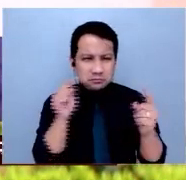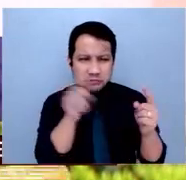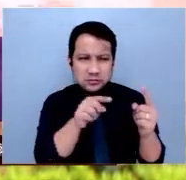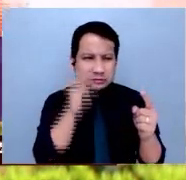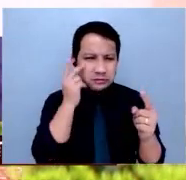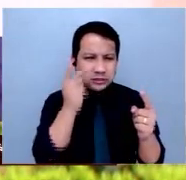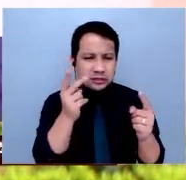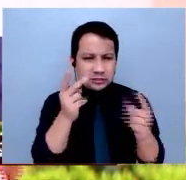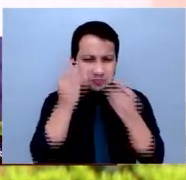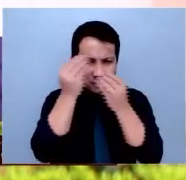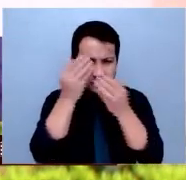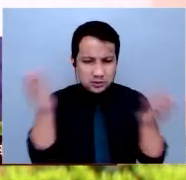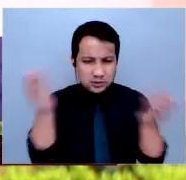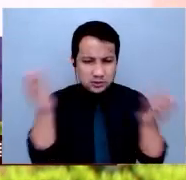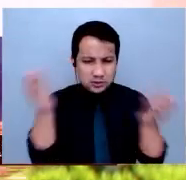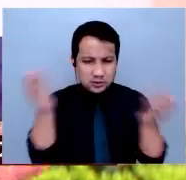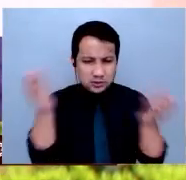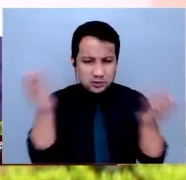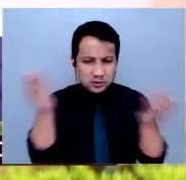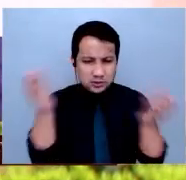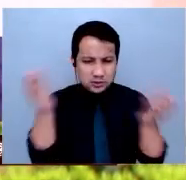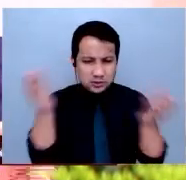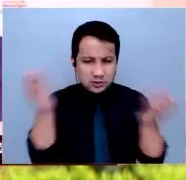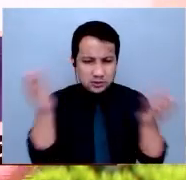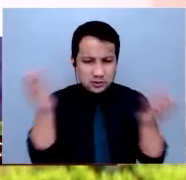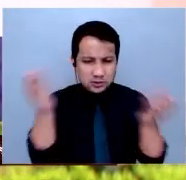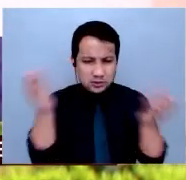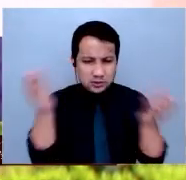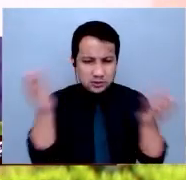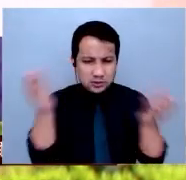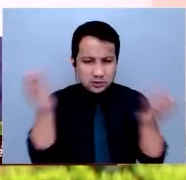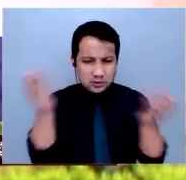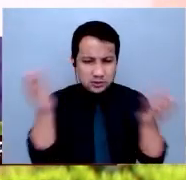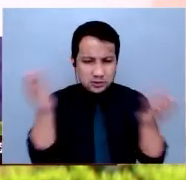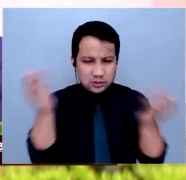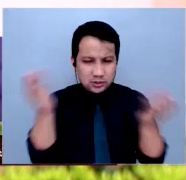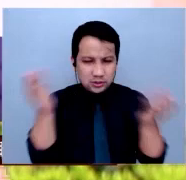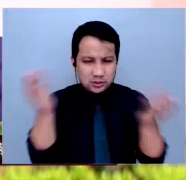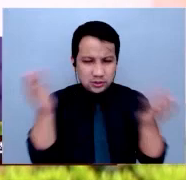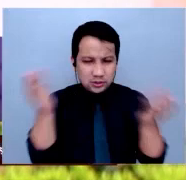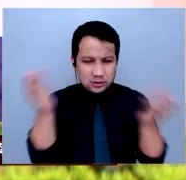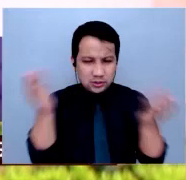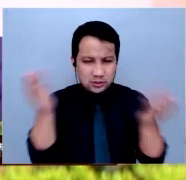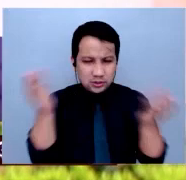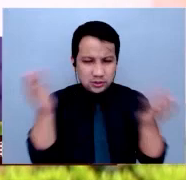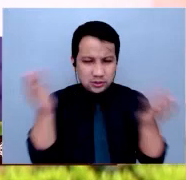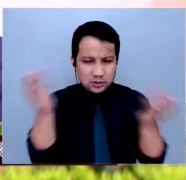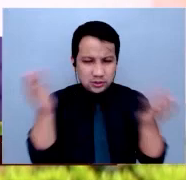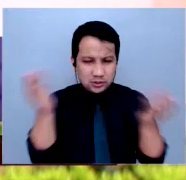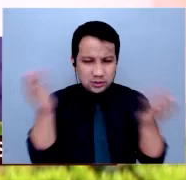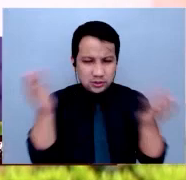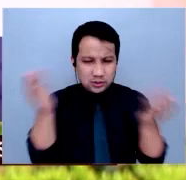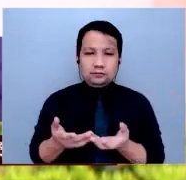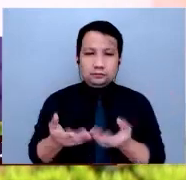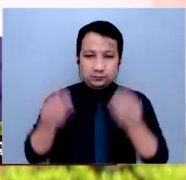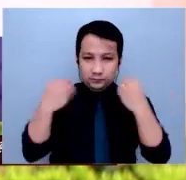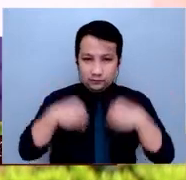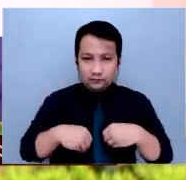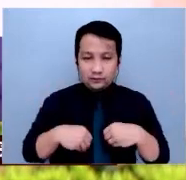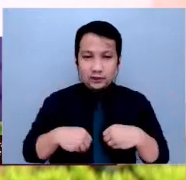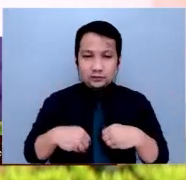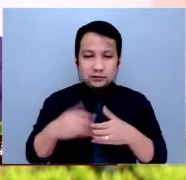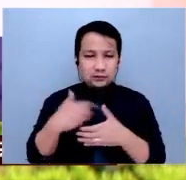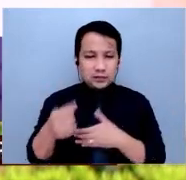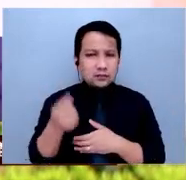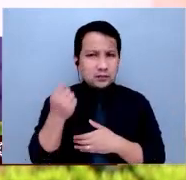input. And given yung face shield po is a physical item, hindi po siya gamot. Therefore, physical yung intervention na dala niya. And ang nakakaintindi